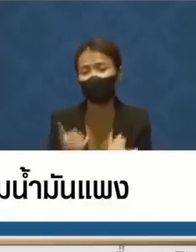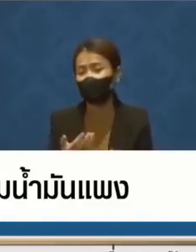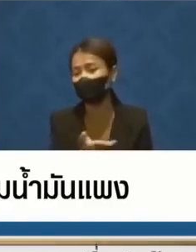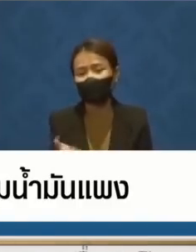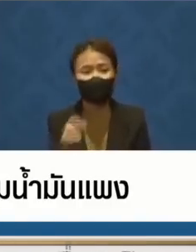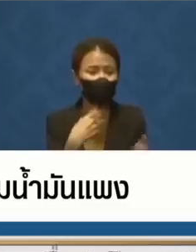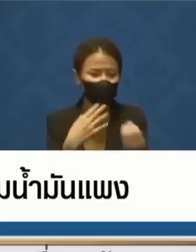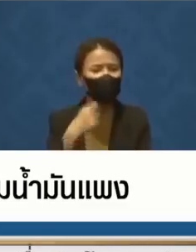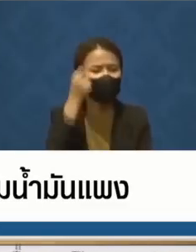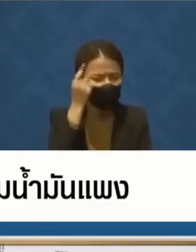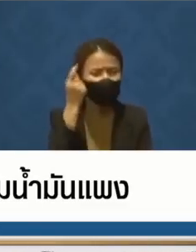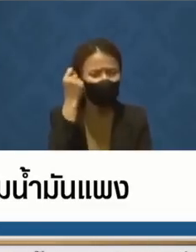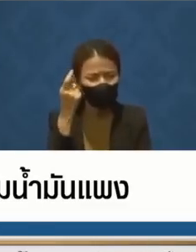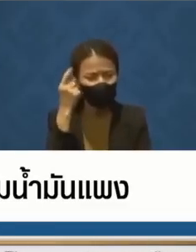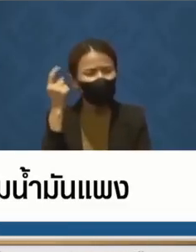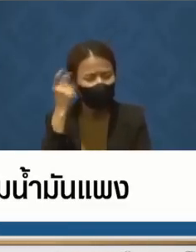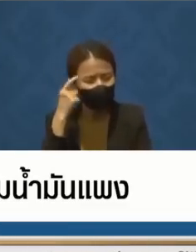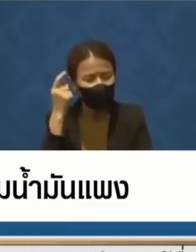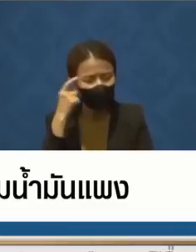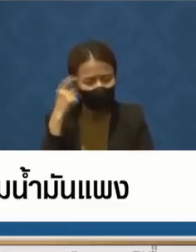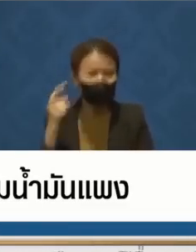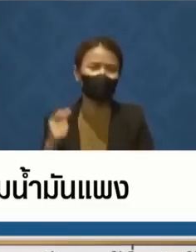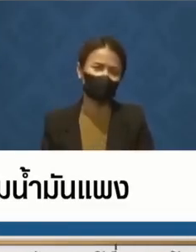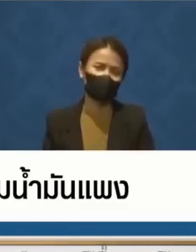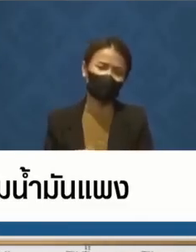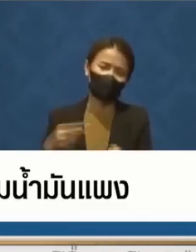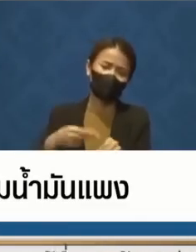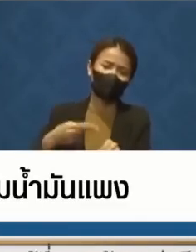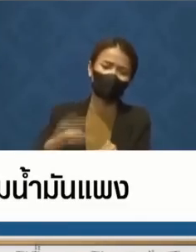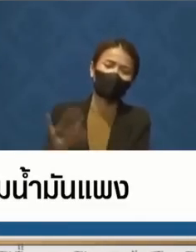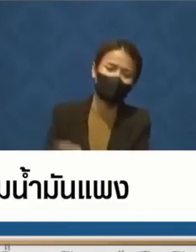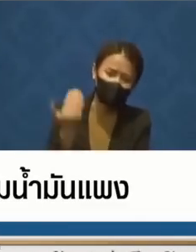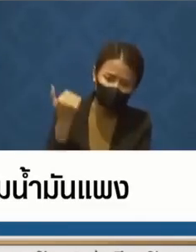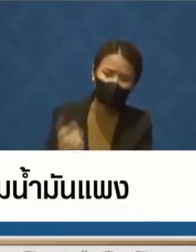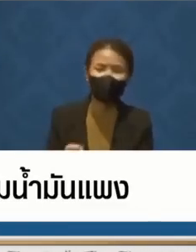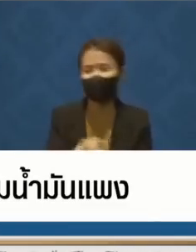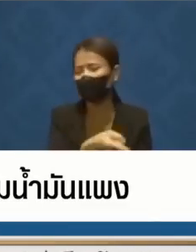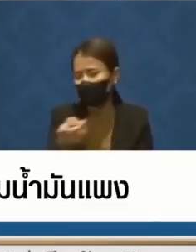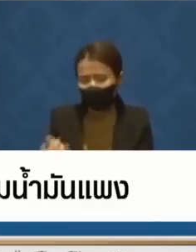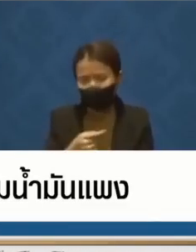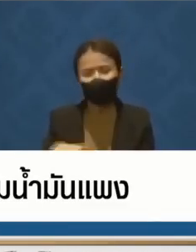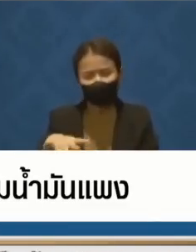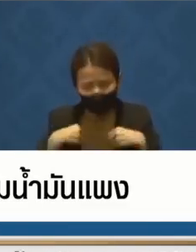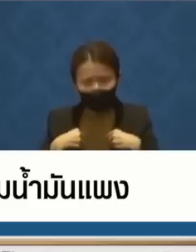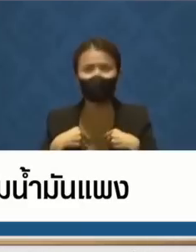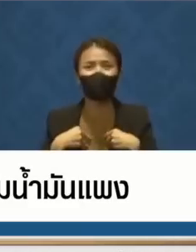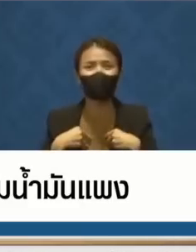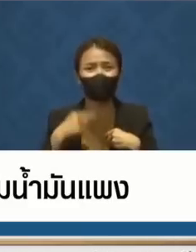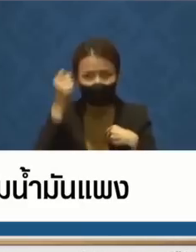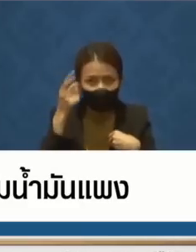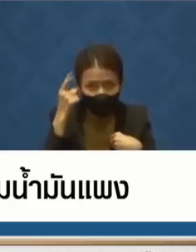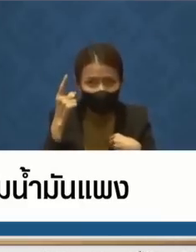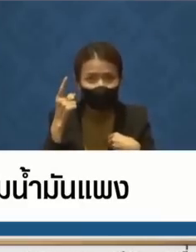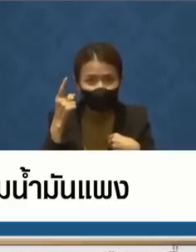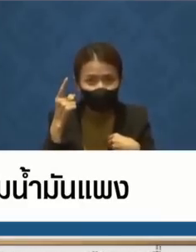นะครับว่าราคาพลังงานมันสูงขึ้นยอมรับกันหมดแล้วนะครับว่ามัน